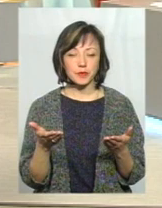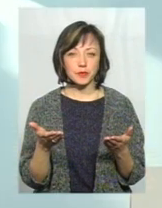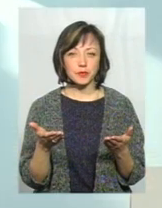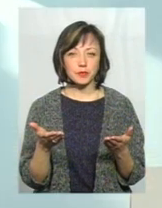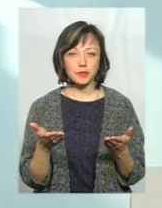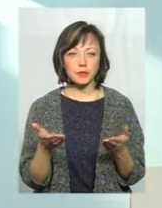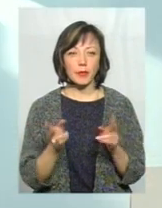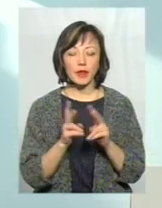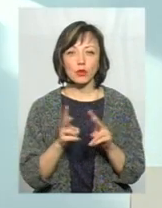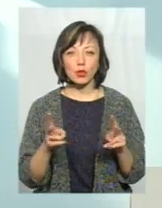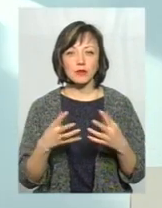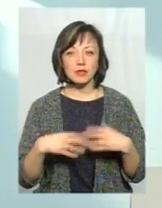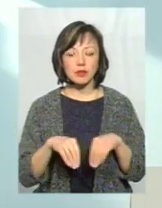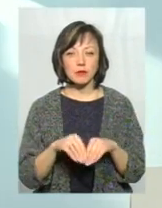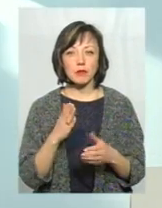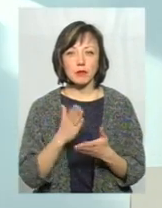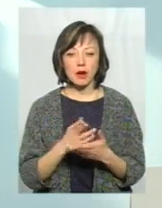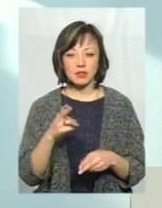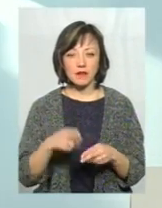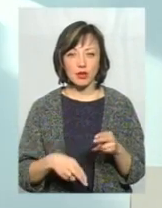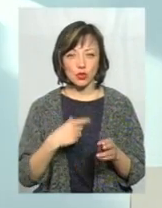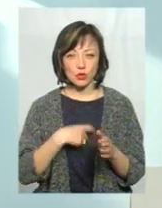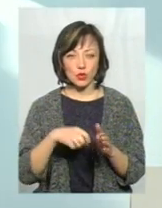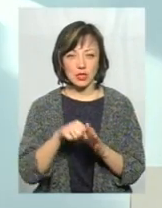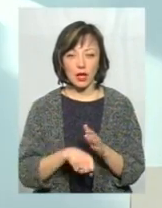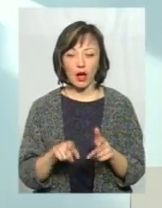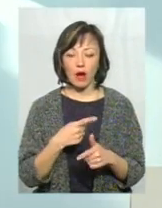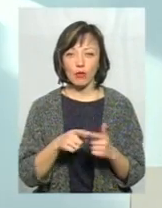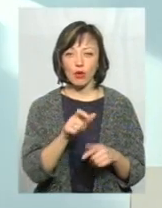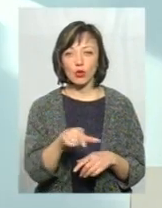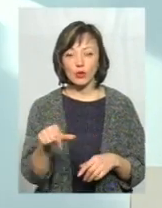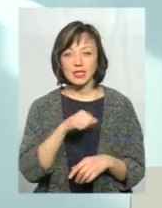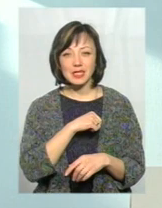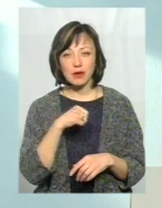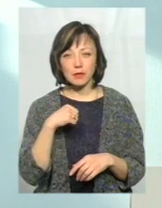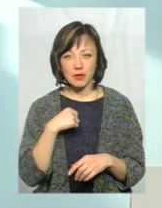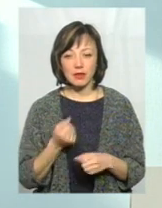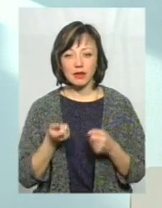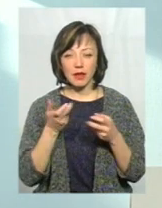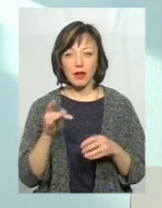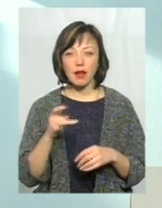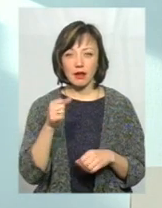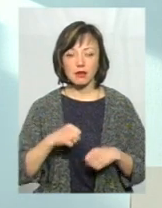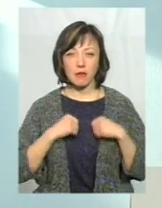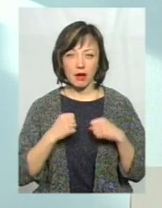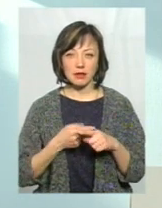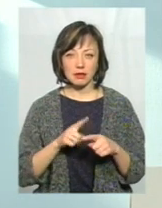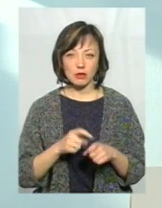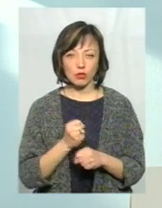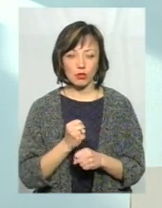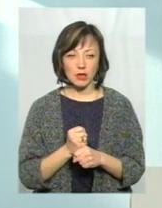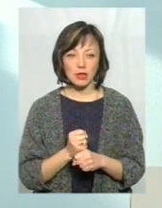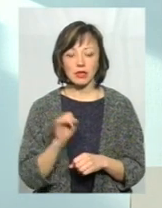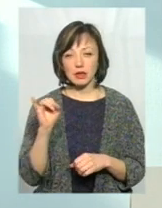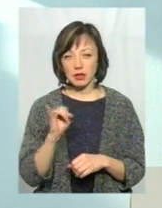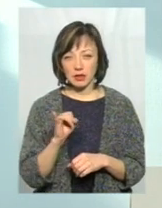в яких хтось в сім'ях мав завершений суїцид, або ті люди, які самі декілька раз намагалися це зробити. Ну